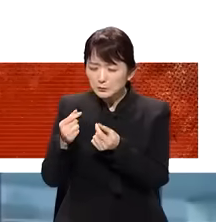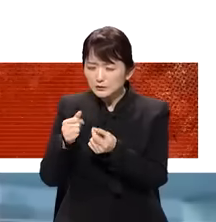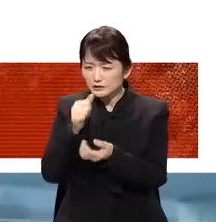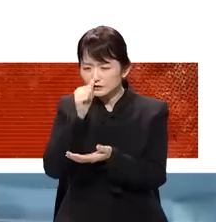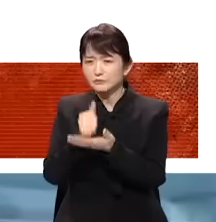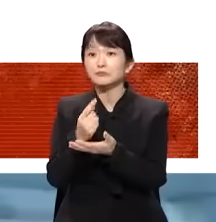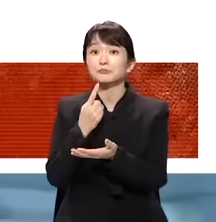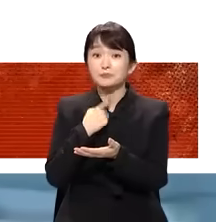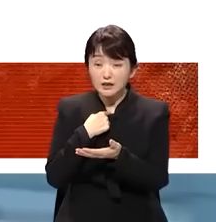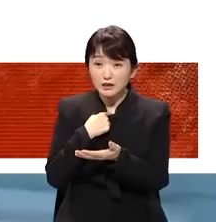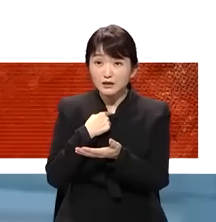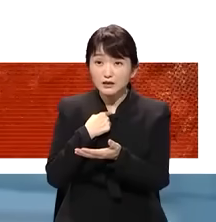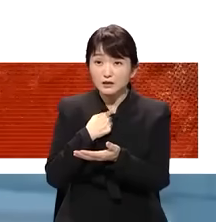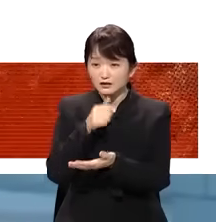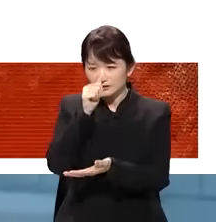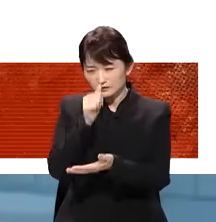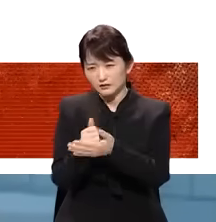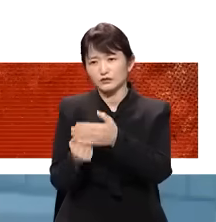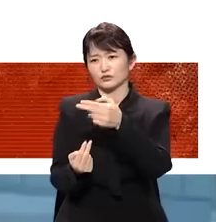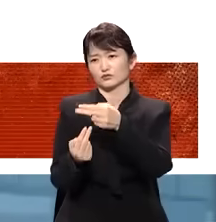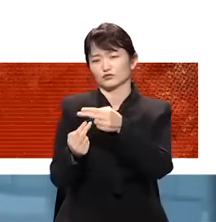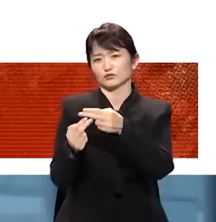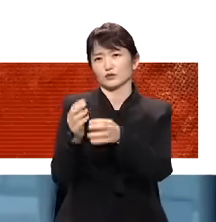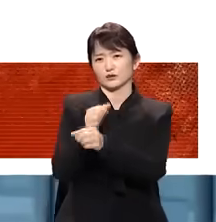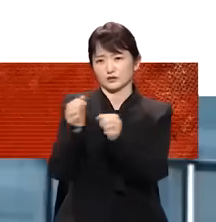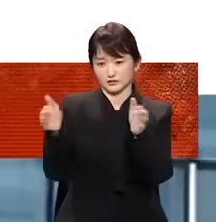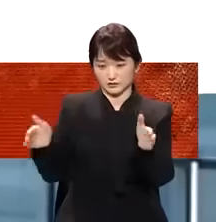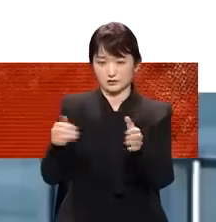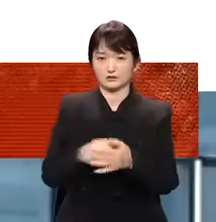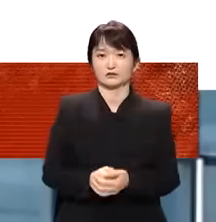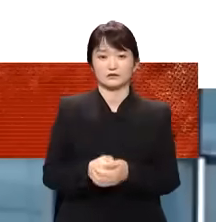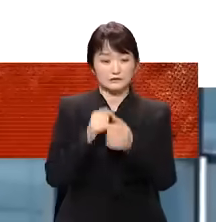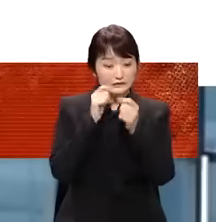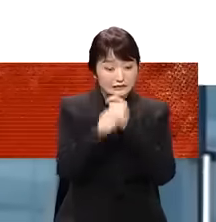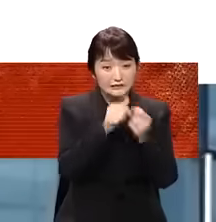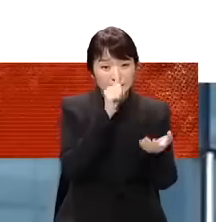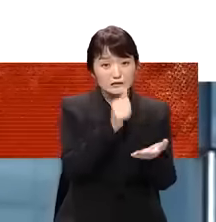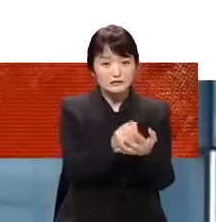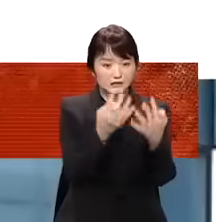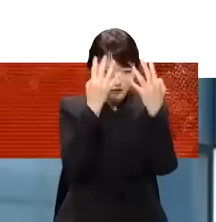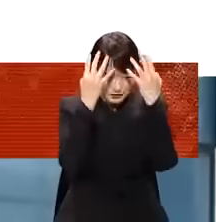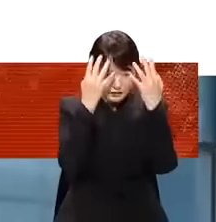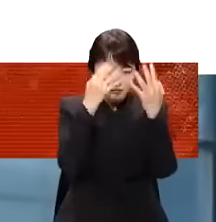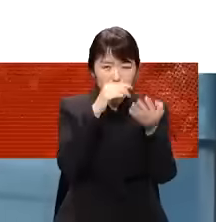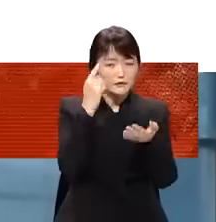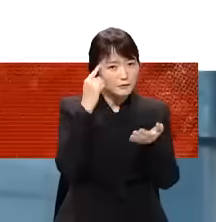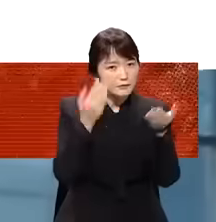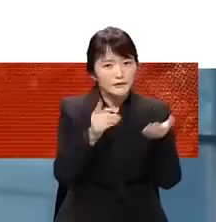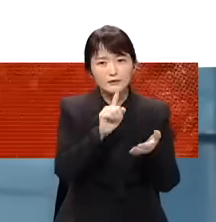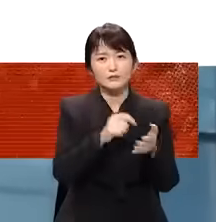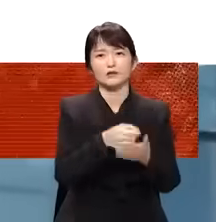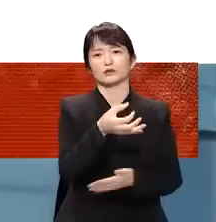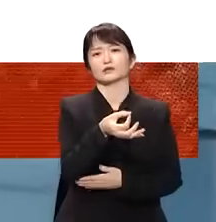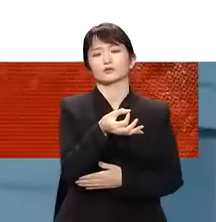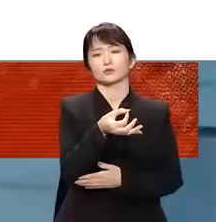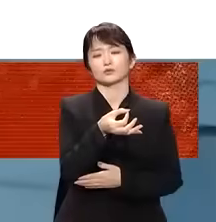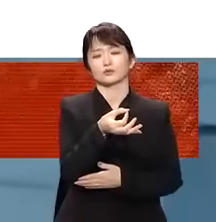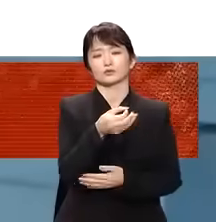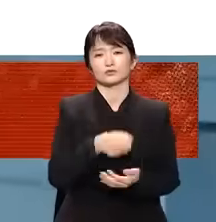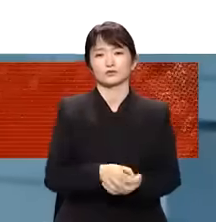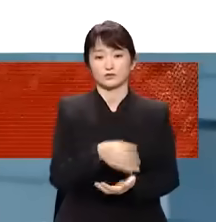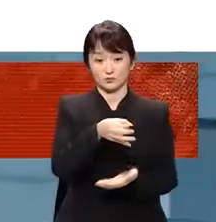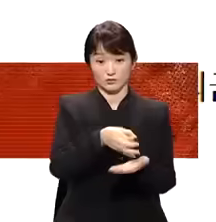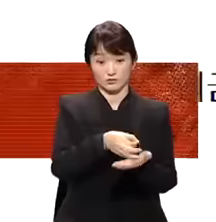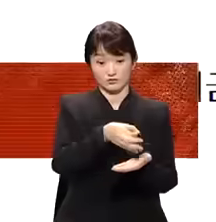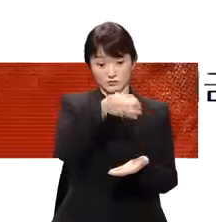범했고 심지어 누범 기간이고 근데 이제 보통은 우리가 사기죄에서 형량을 판단할 때 가장 중요한게 금액입니다음 금액이